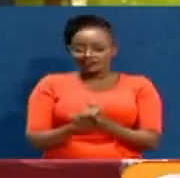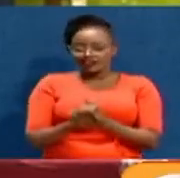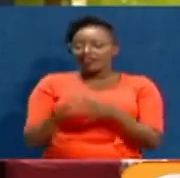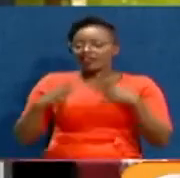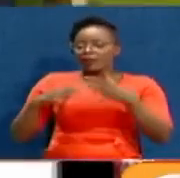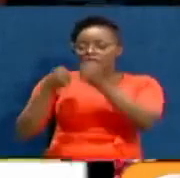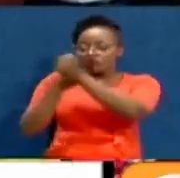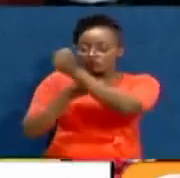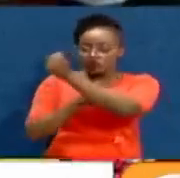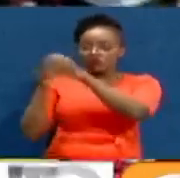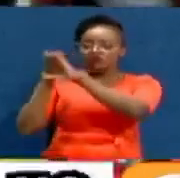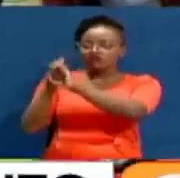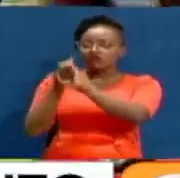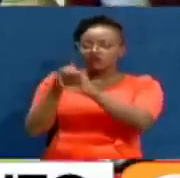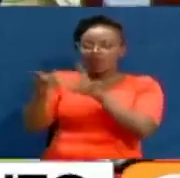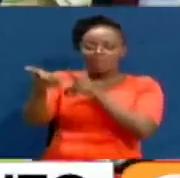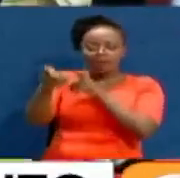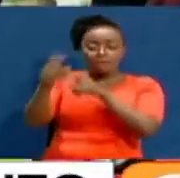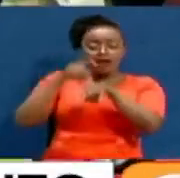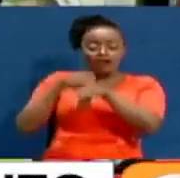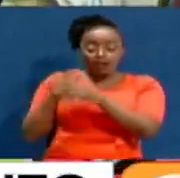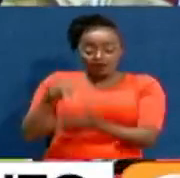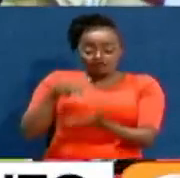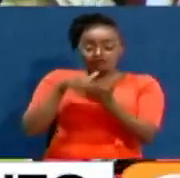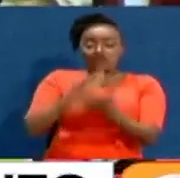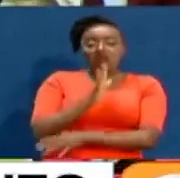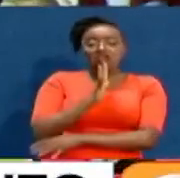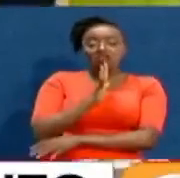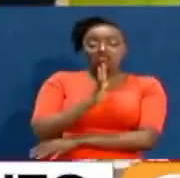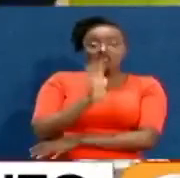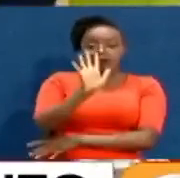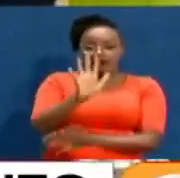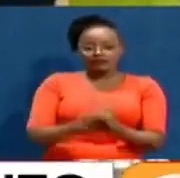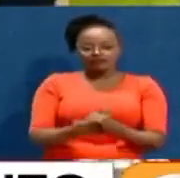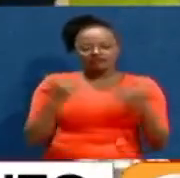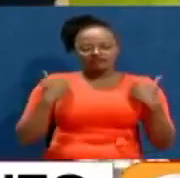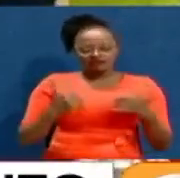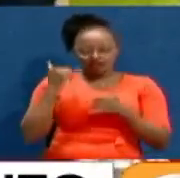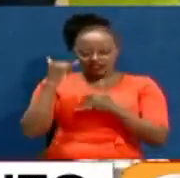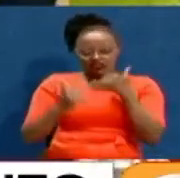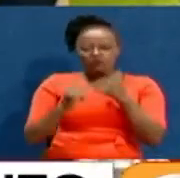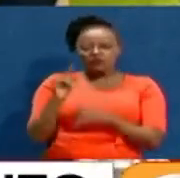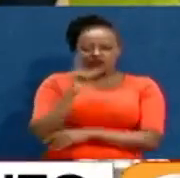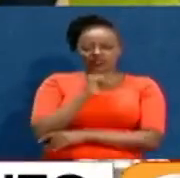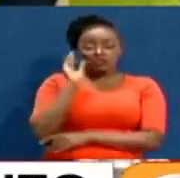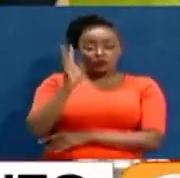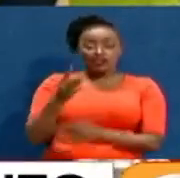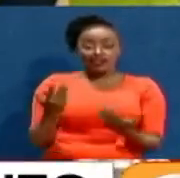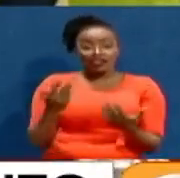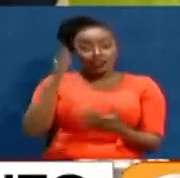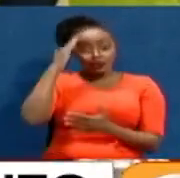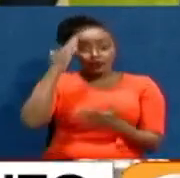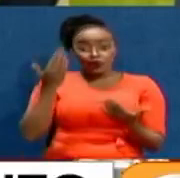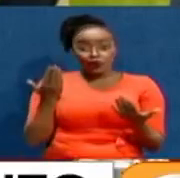Mashabiki wa kikosi cha handshake wakimzomea alipofika jukwaani kutoa hotuba yake. I am finishing. You